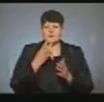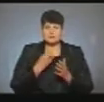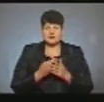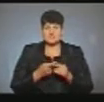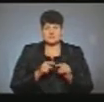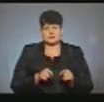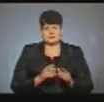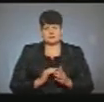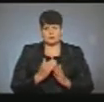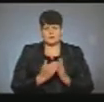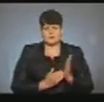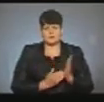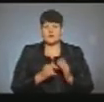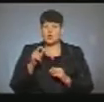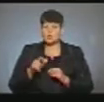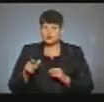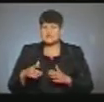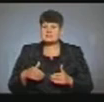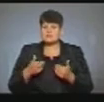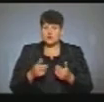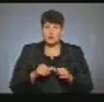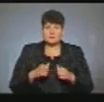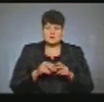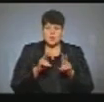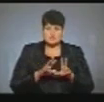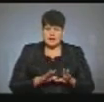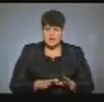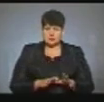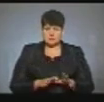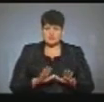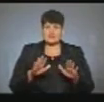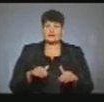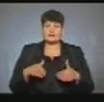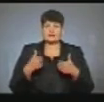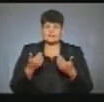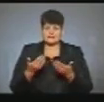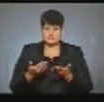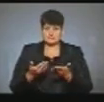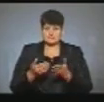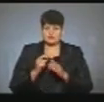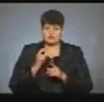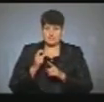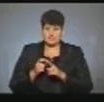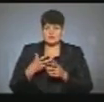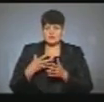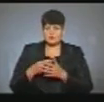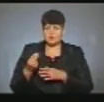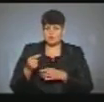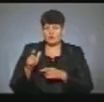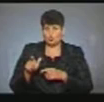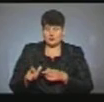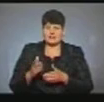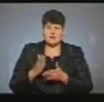механізм. Людина звернулася, комісія розглянула, надала рекомендації за свої кошти. Людина має